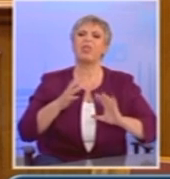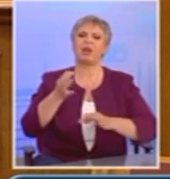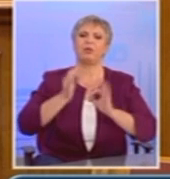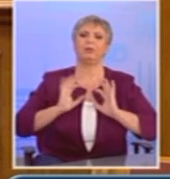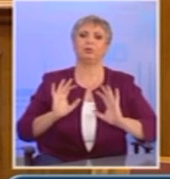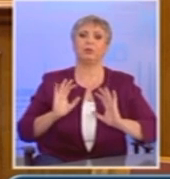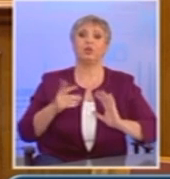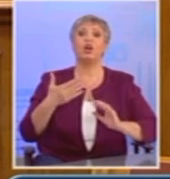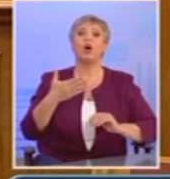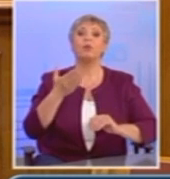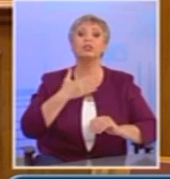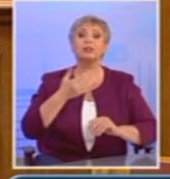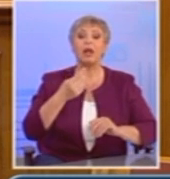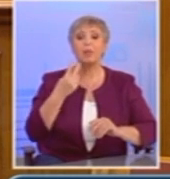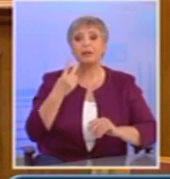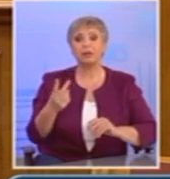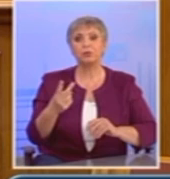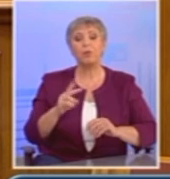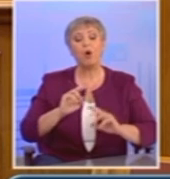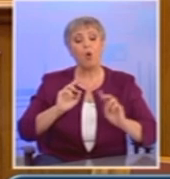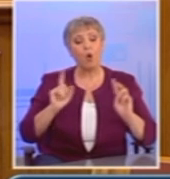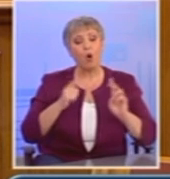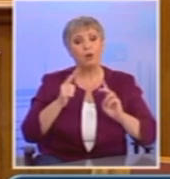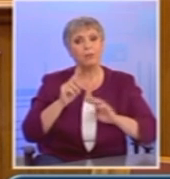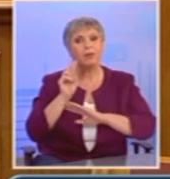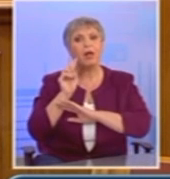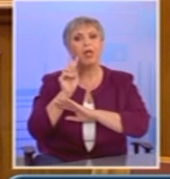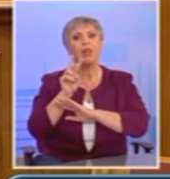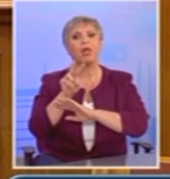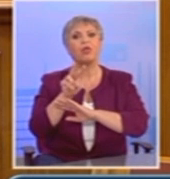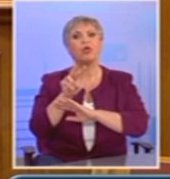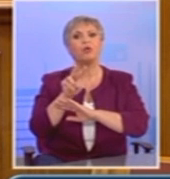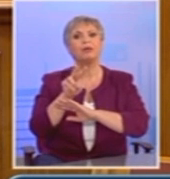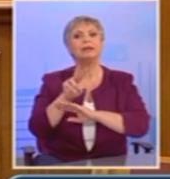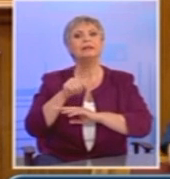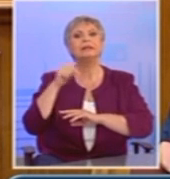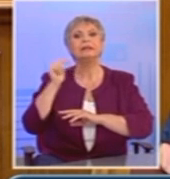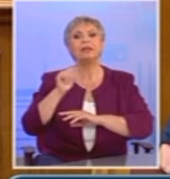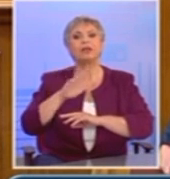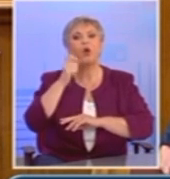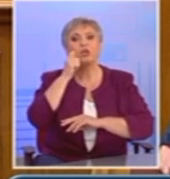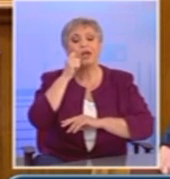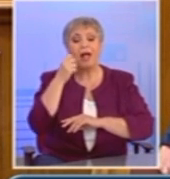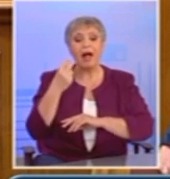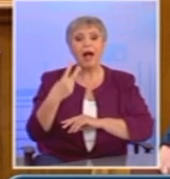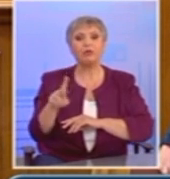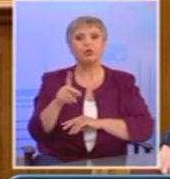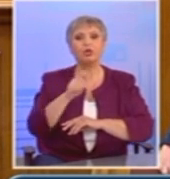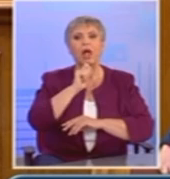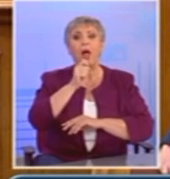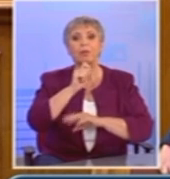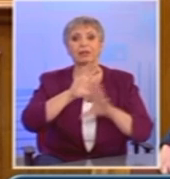να κοιτάξετε λίγο ψηλότερα. Λίγο ψηλότερα από το κομματικό συμφέρον. Και